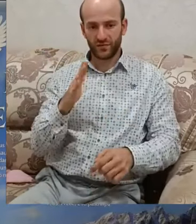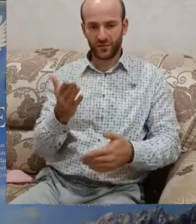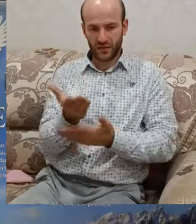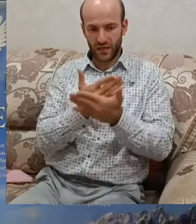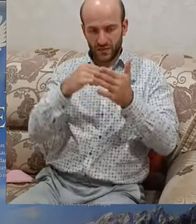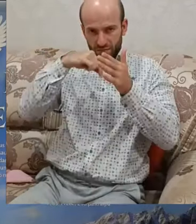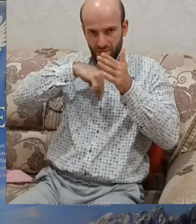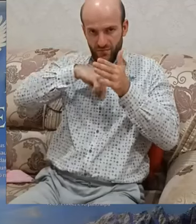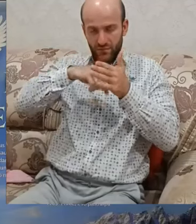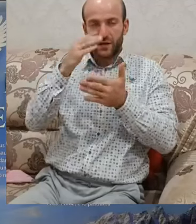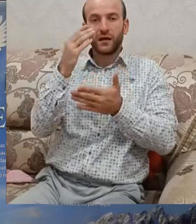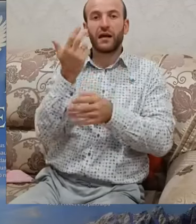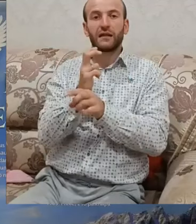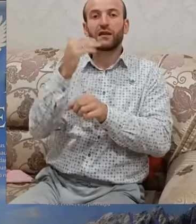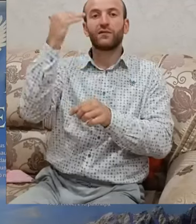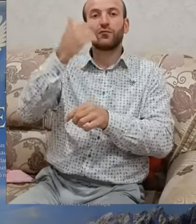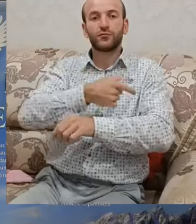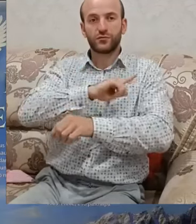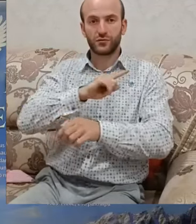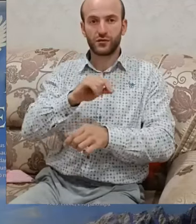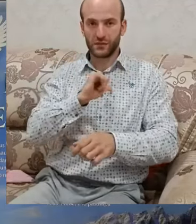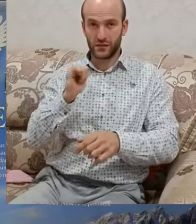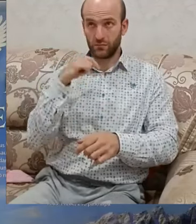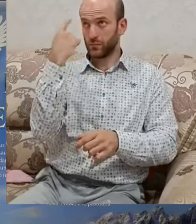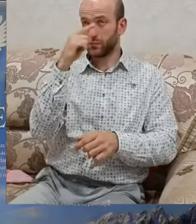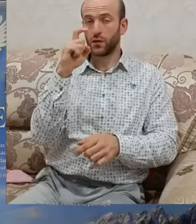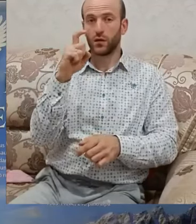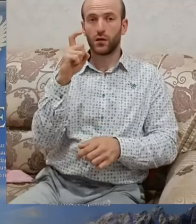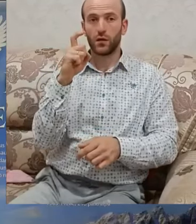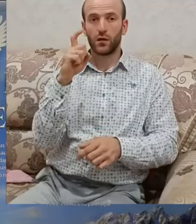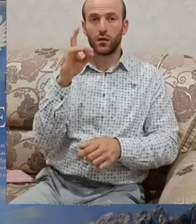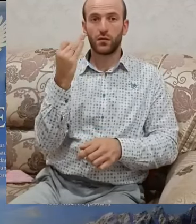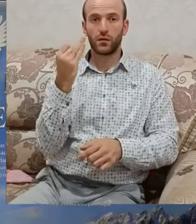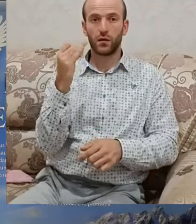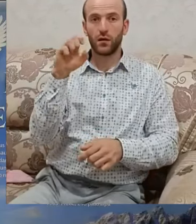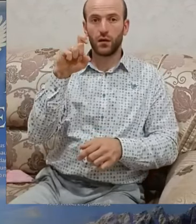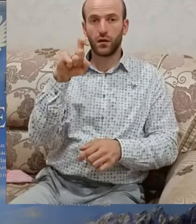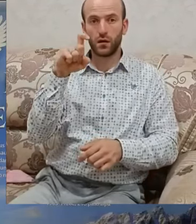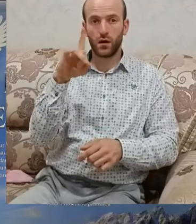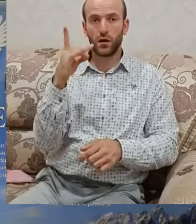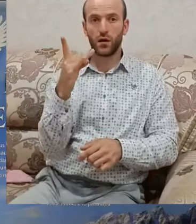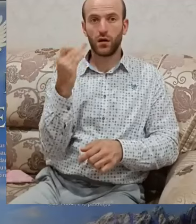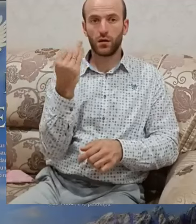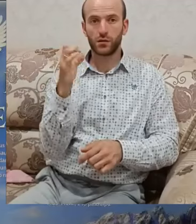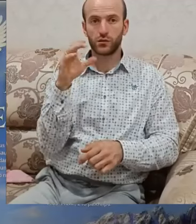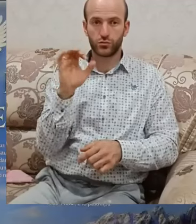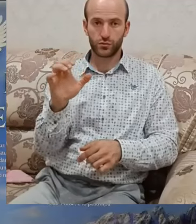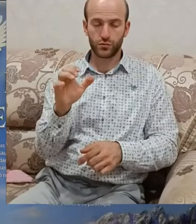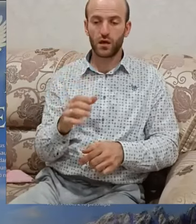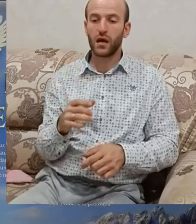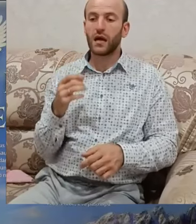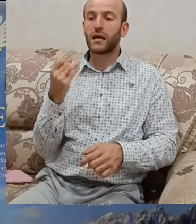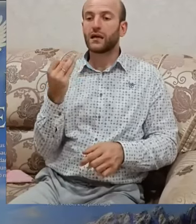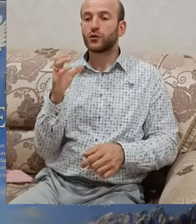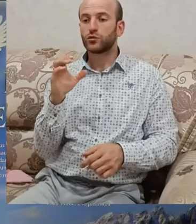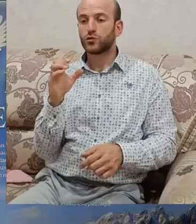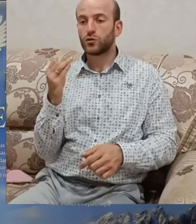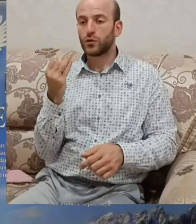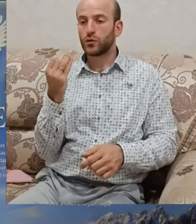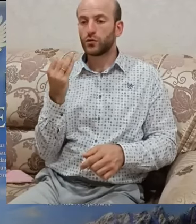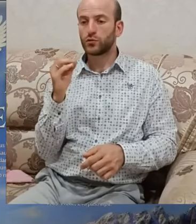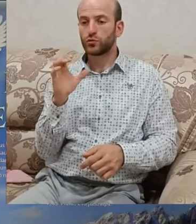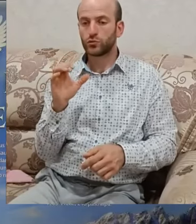Bet Kalebas ir Jozuė matė Dievo pažadą. Но Халев и Иисус Навина они видели обетование Божье. Jie pasakė.